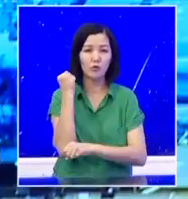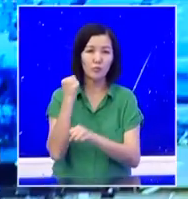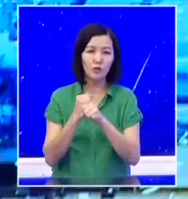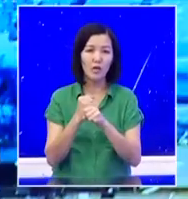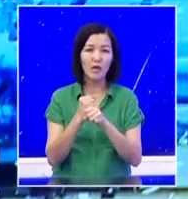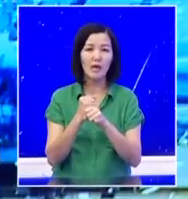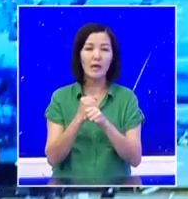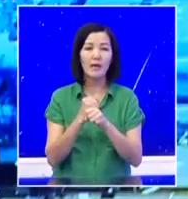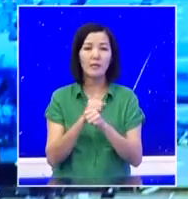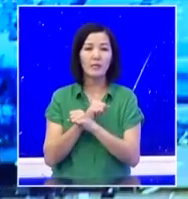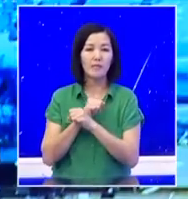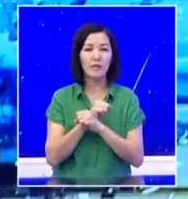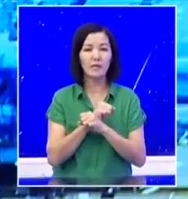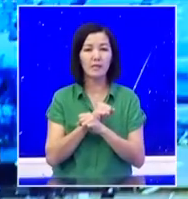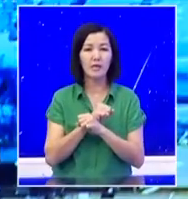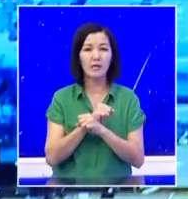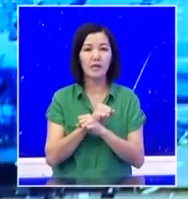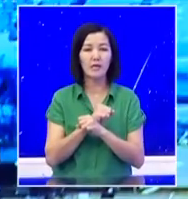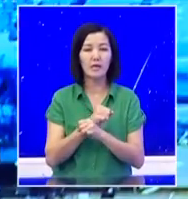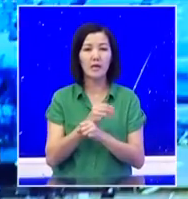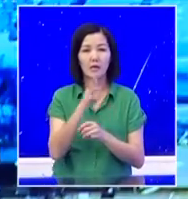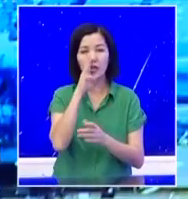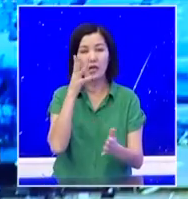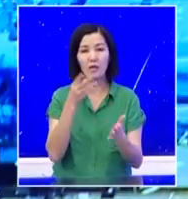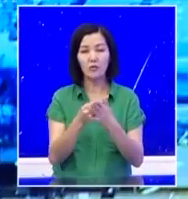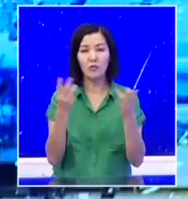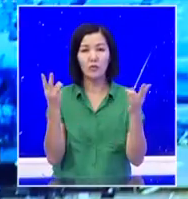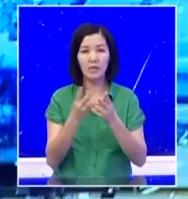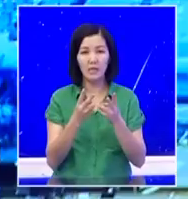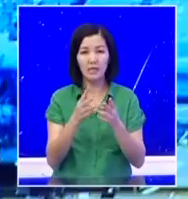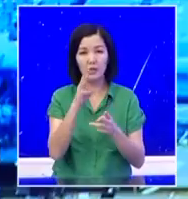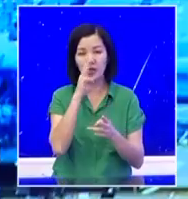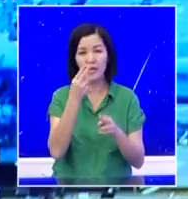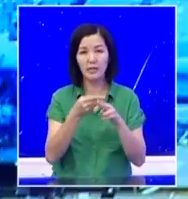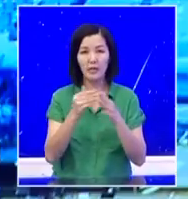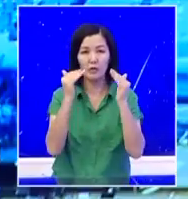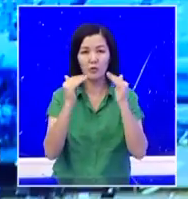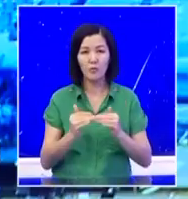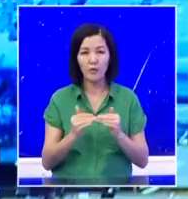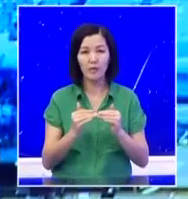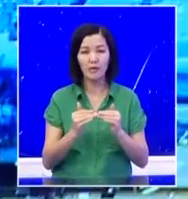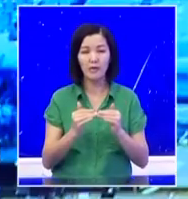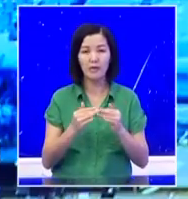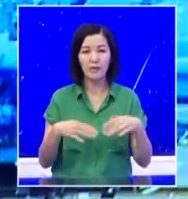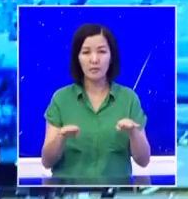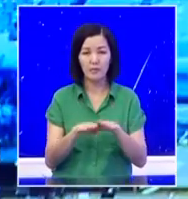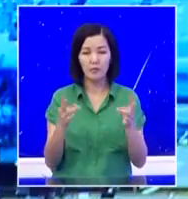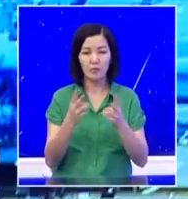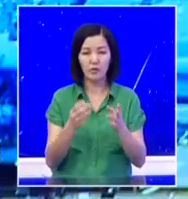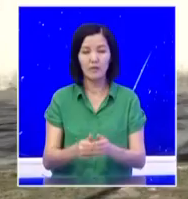беруші жұмысшыға мәжбүрлі демалысы үшін ақы төлеуі тиіс. Ол жалақының ең төменгі мөлшерінен кем болмау шарт.